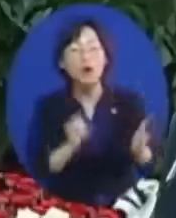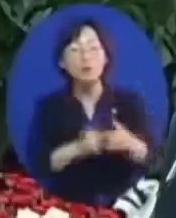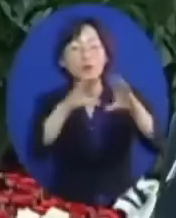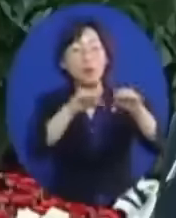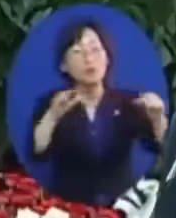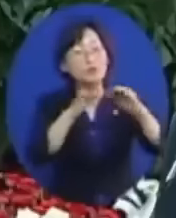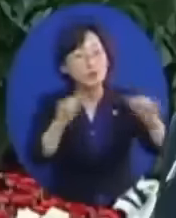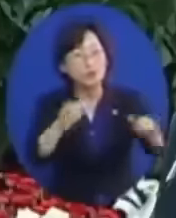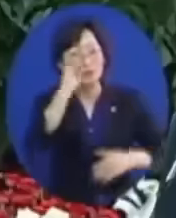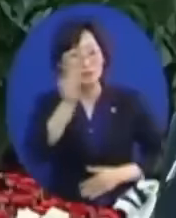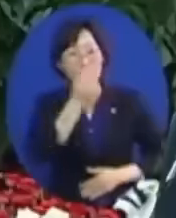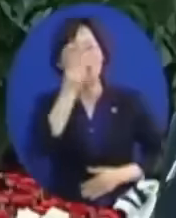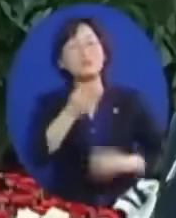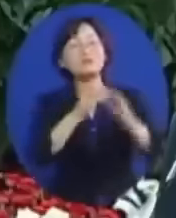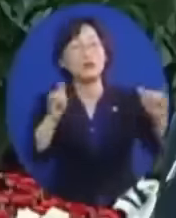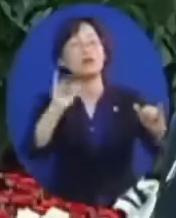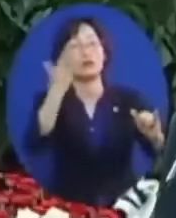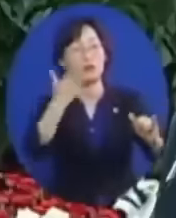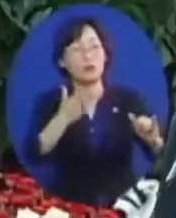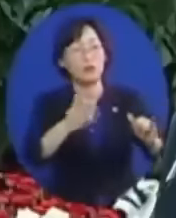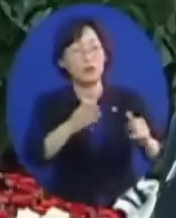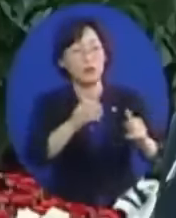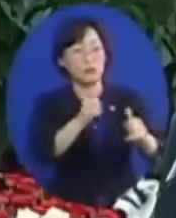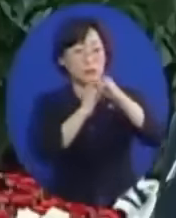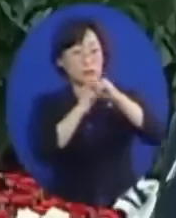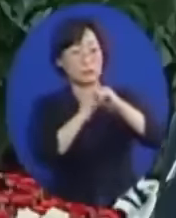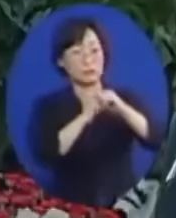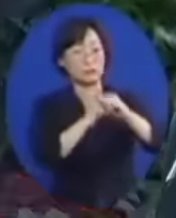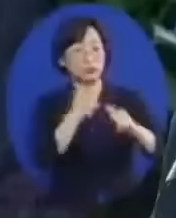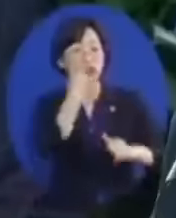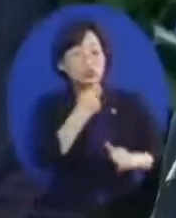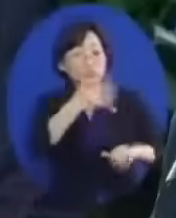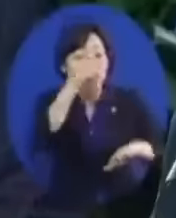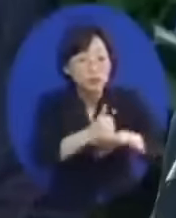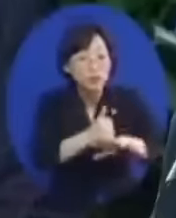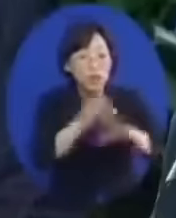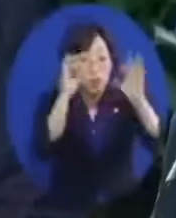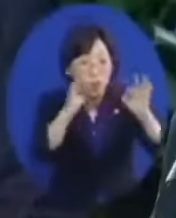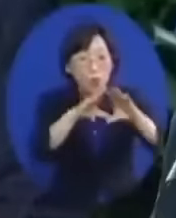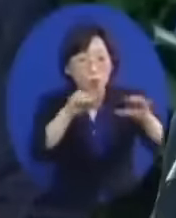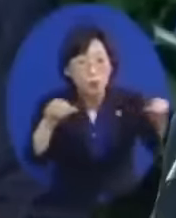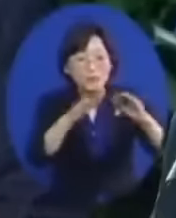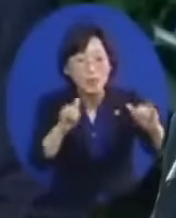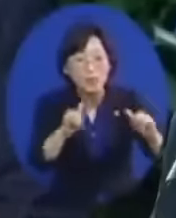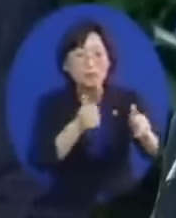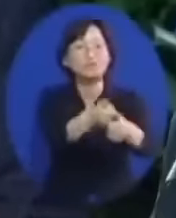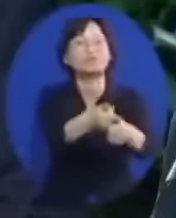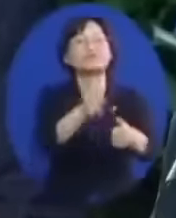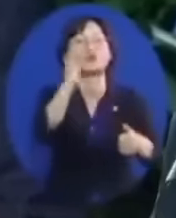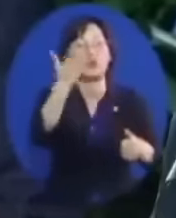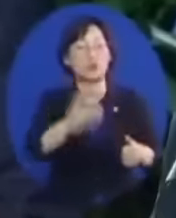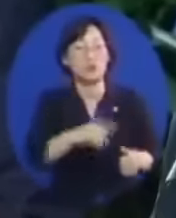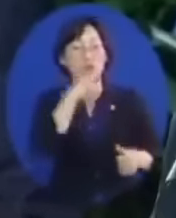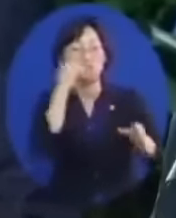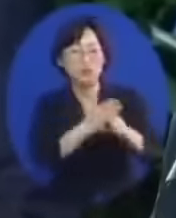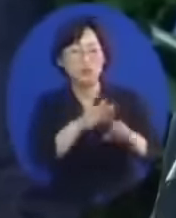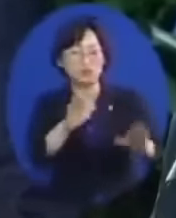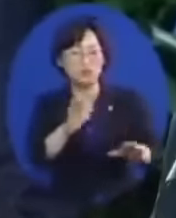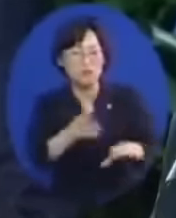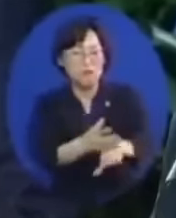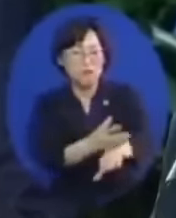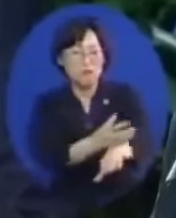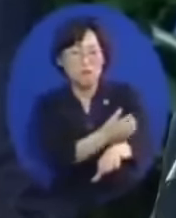자가 승자가 되는 것입니다. 지는 것 같으나 나중에 보면 온유한 자가 이기는 것입니다. 지금 북한이 저렇게